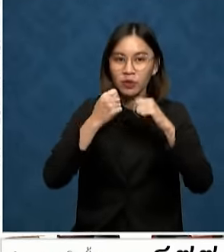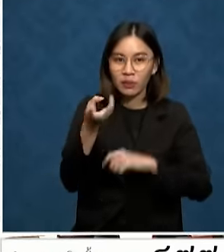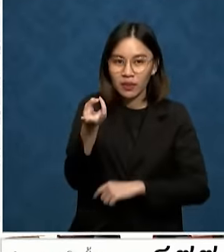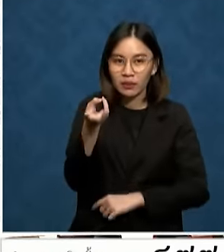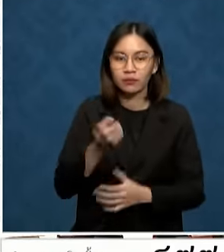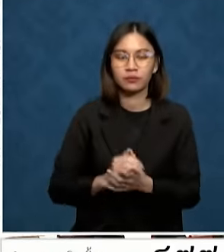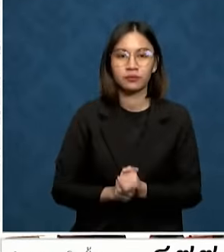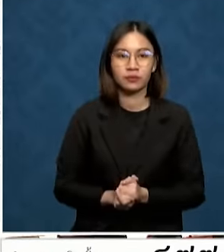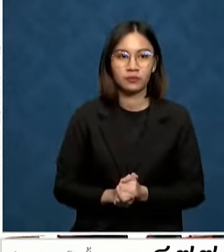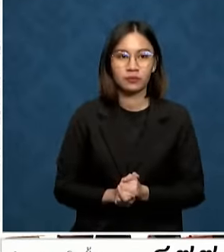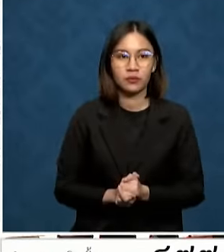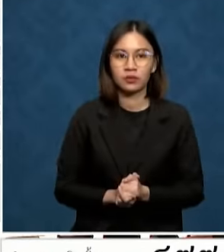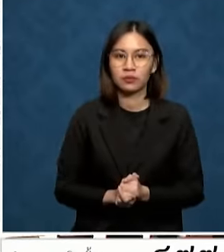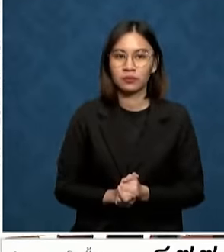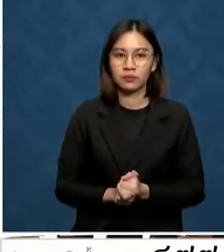นะครับ